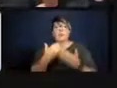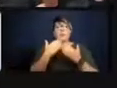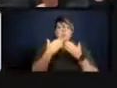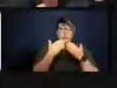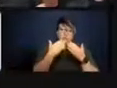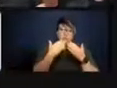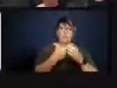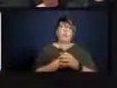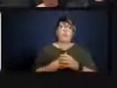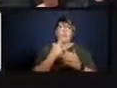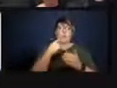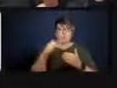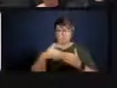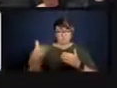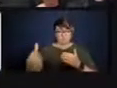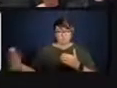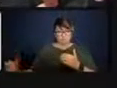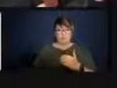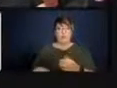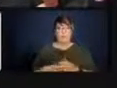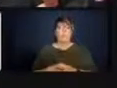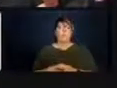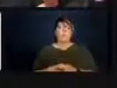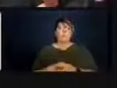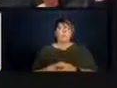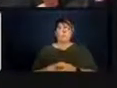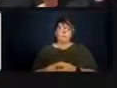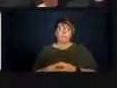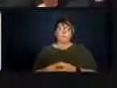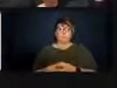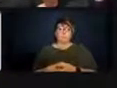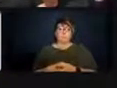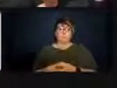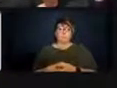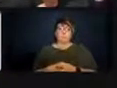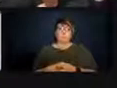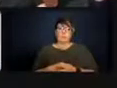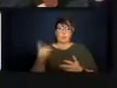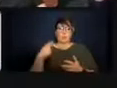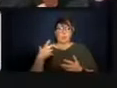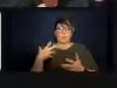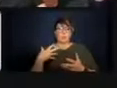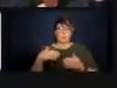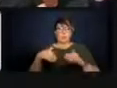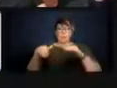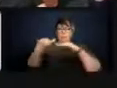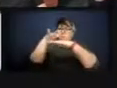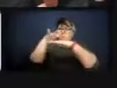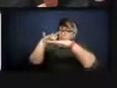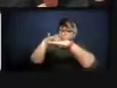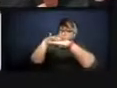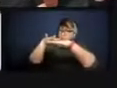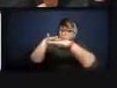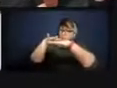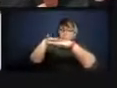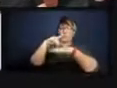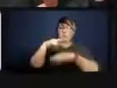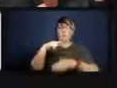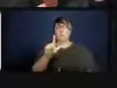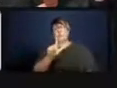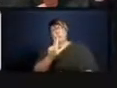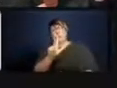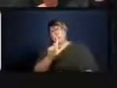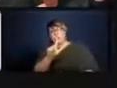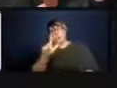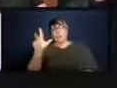Tumejaribu kuangalia jinsi ambavyo shule hizi zinaweza kuathiri matokeo ya